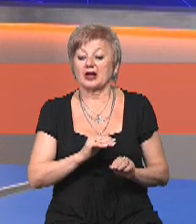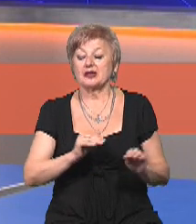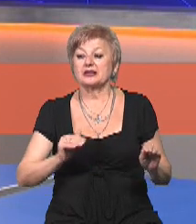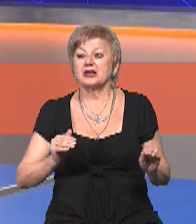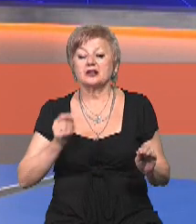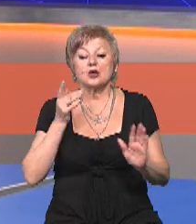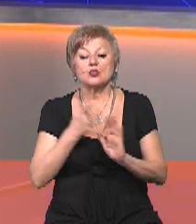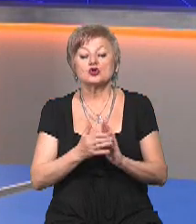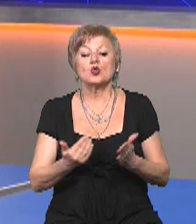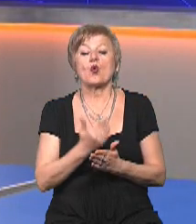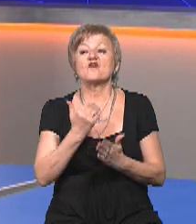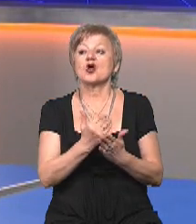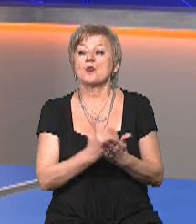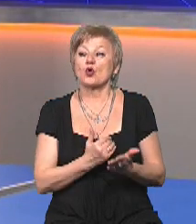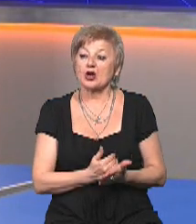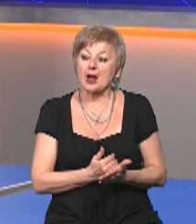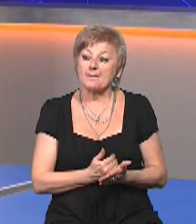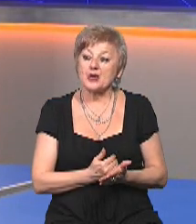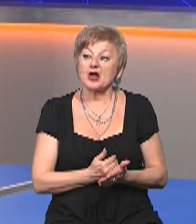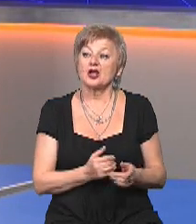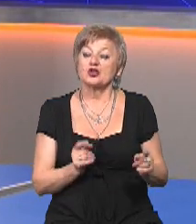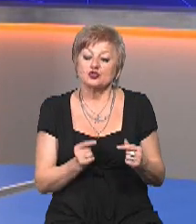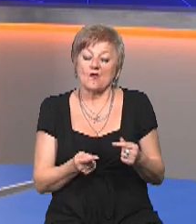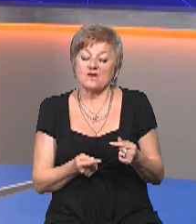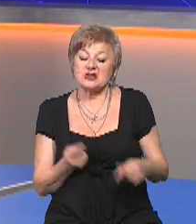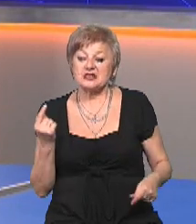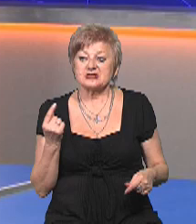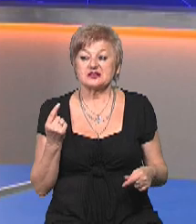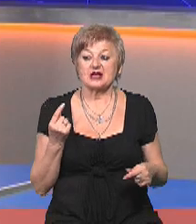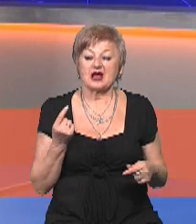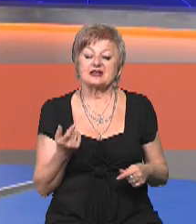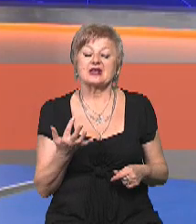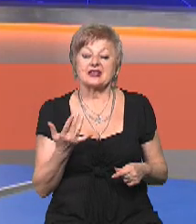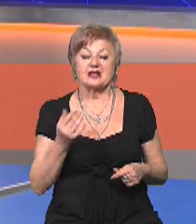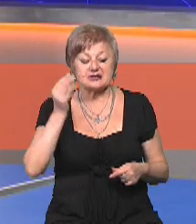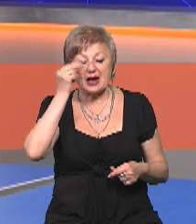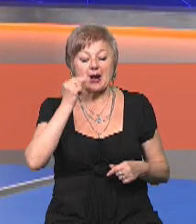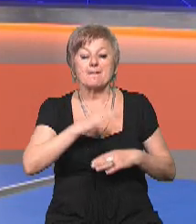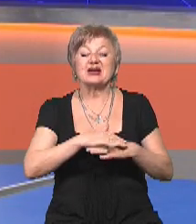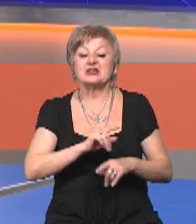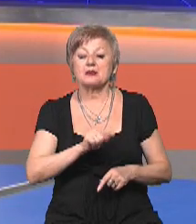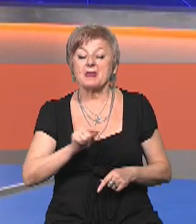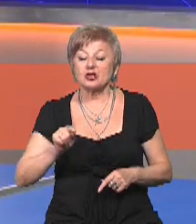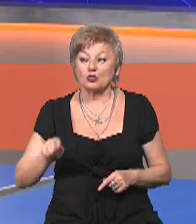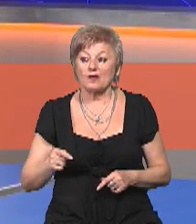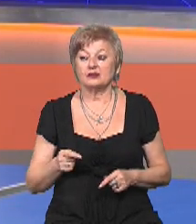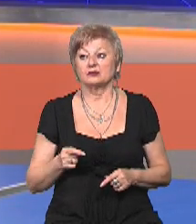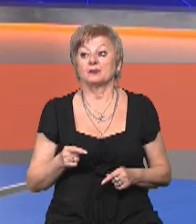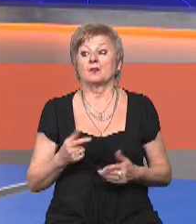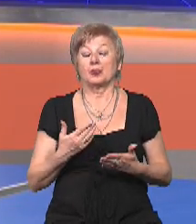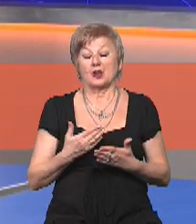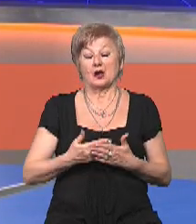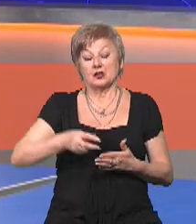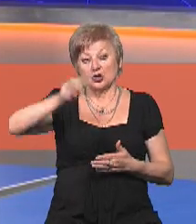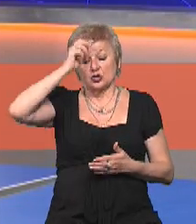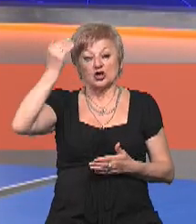програми, так звані НУШ-1 і НУШ-2, які відрізняються кількістю предметів, але всі вони, і перша, і друга, реалізують державний